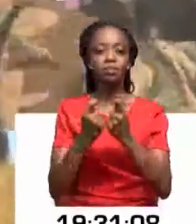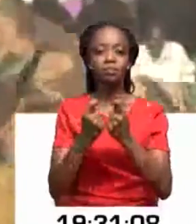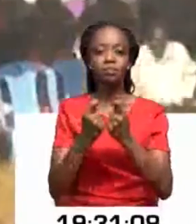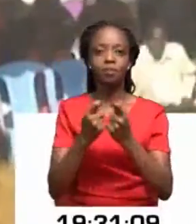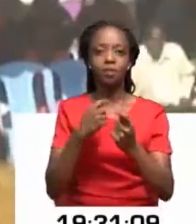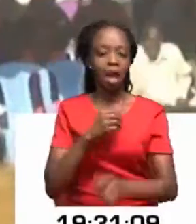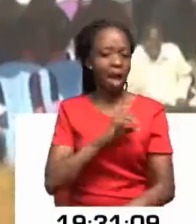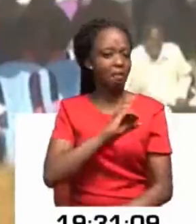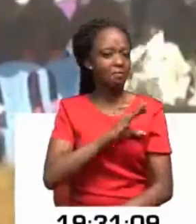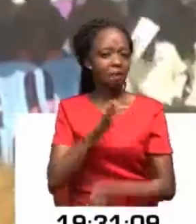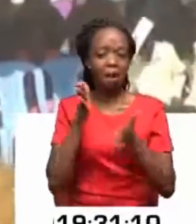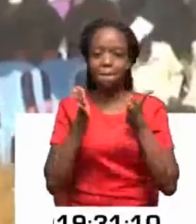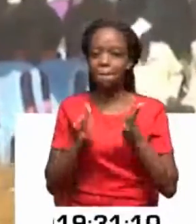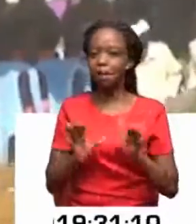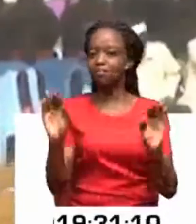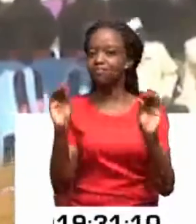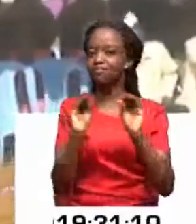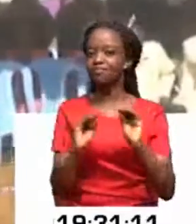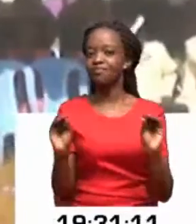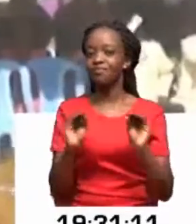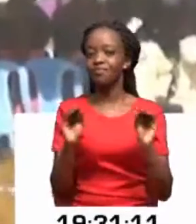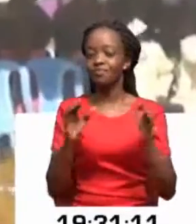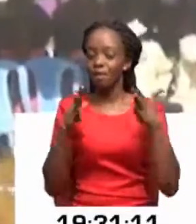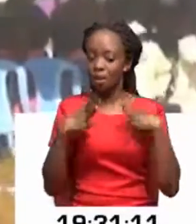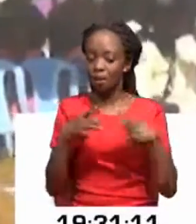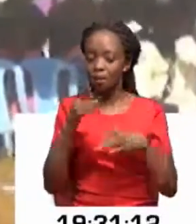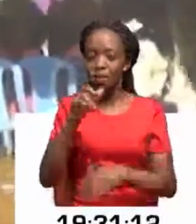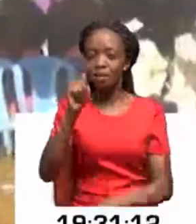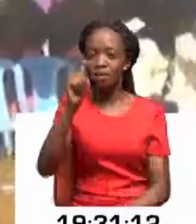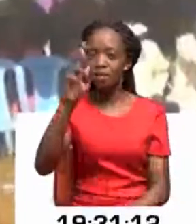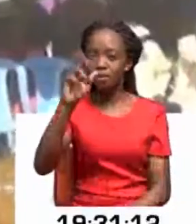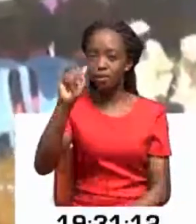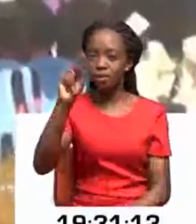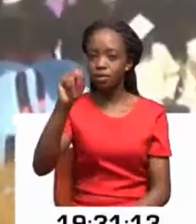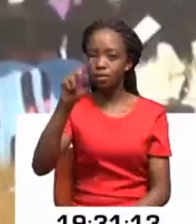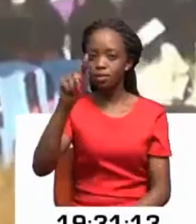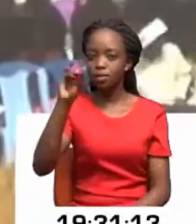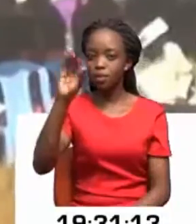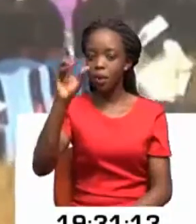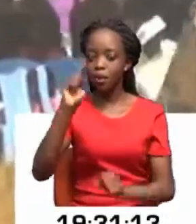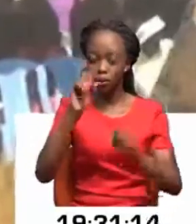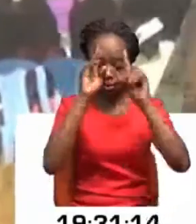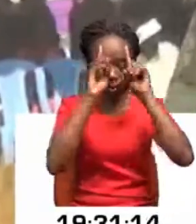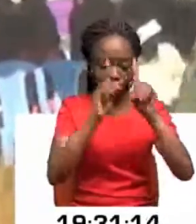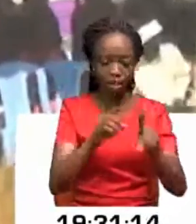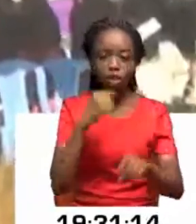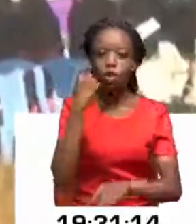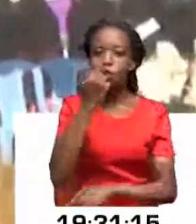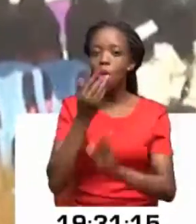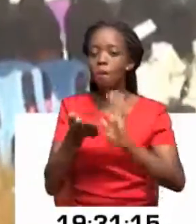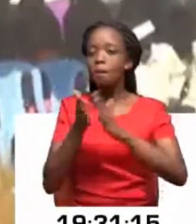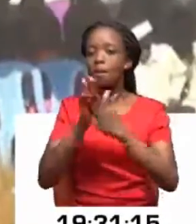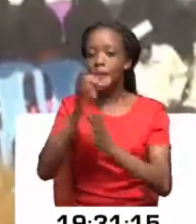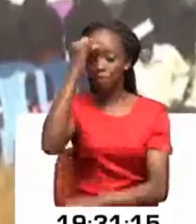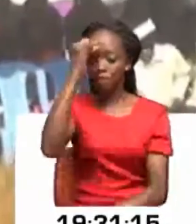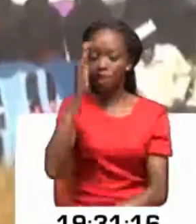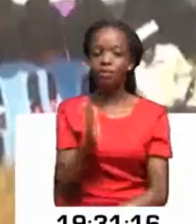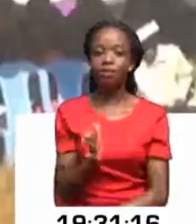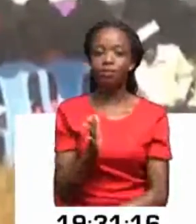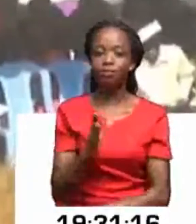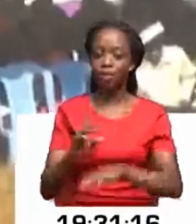fear nobody. Nyinyi watu wa Trans Nzoia ndio mtaamua nani atakuwa governor wenu? Mheshimiwa amekuwa